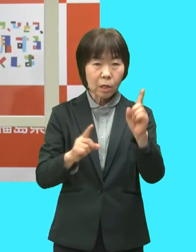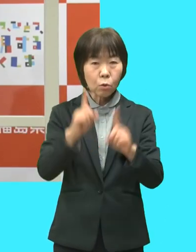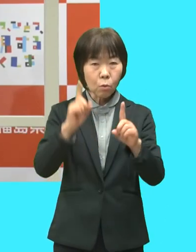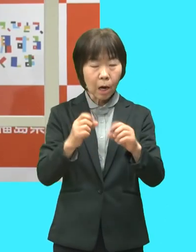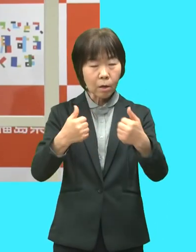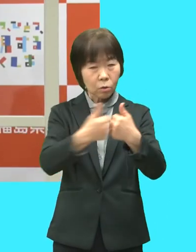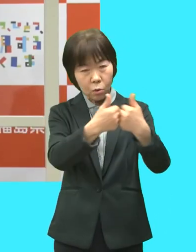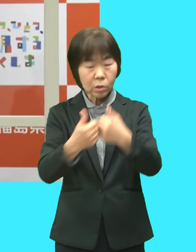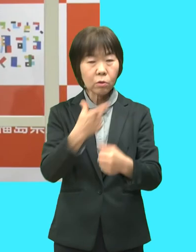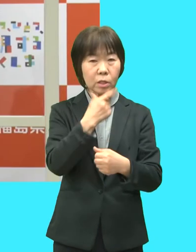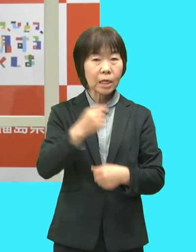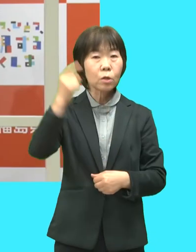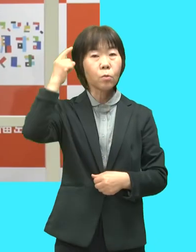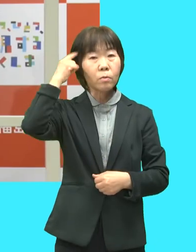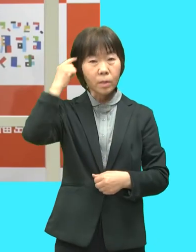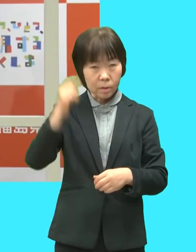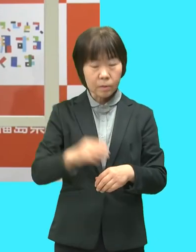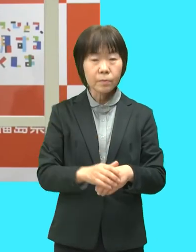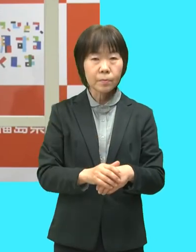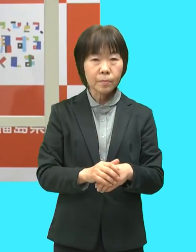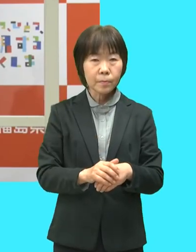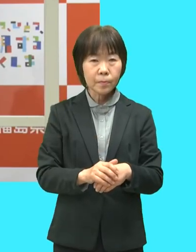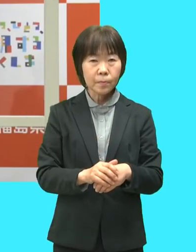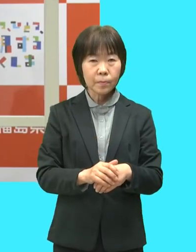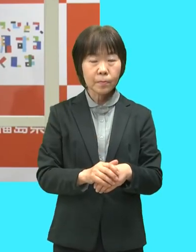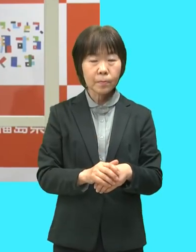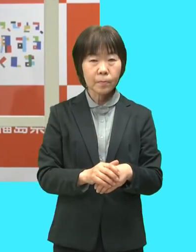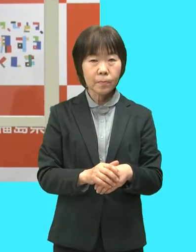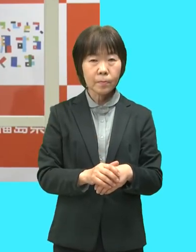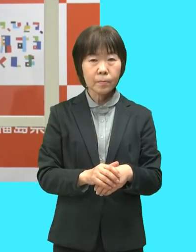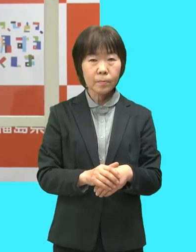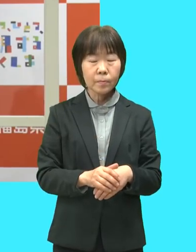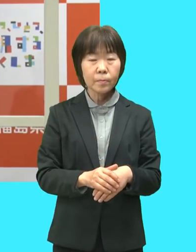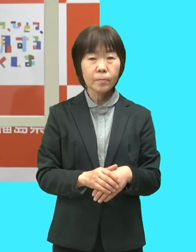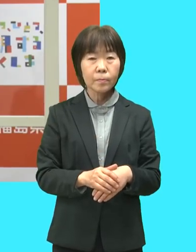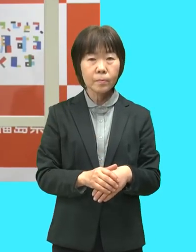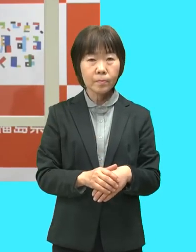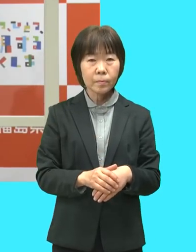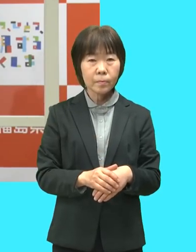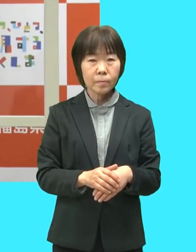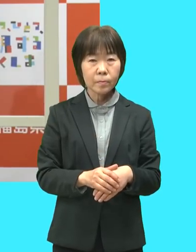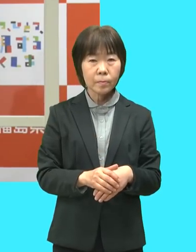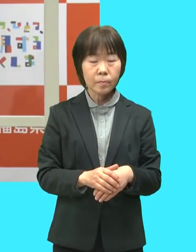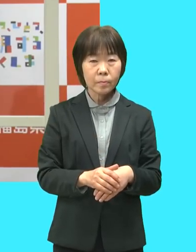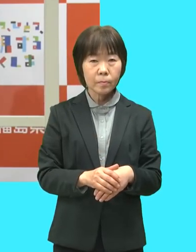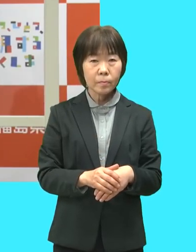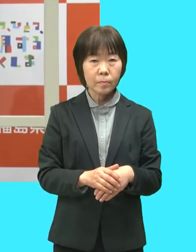してみたいと思います。もう一人民放近藤さん。 じゃあどうぞ。